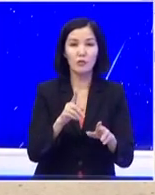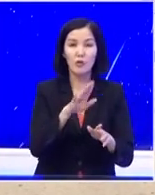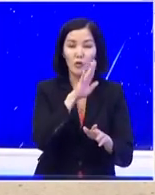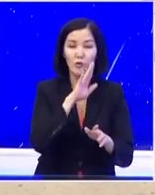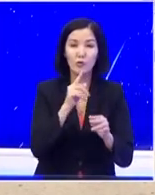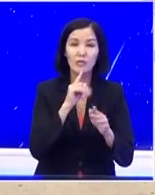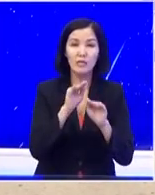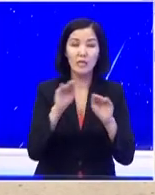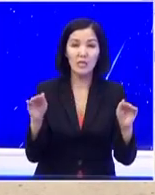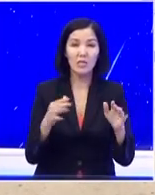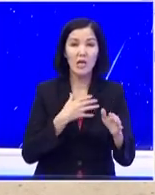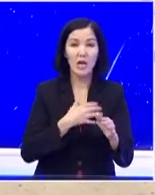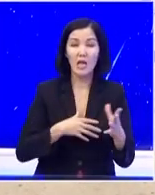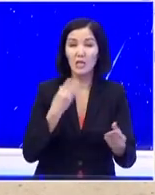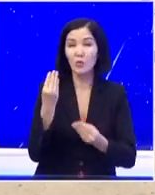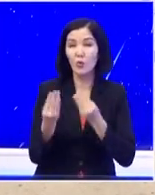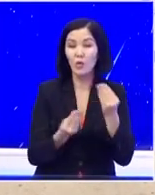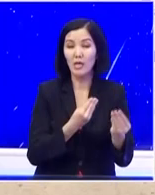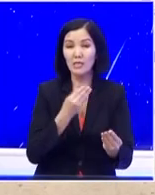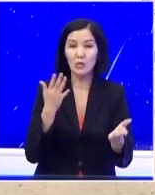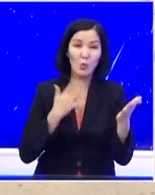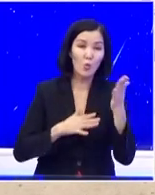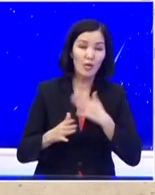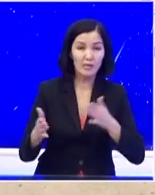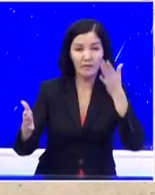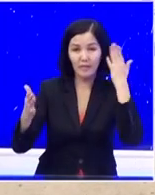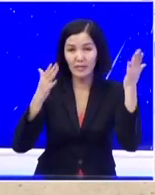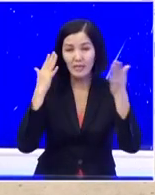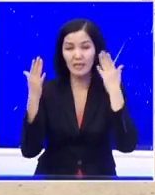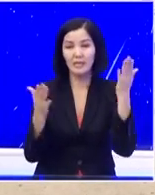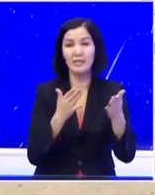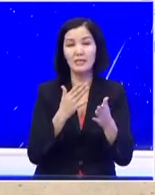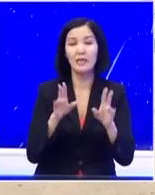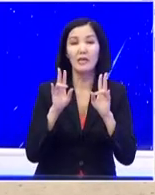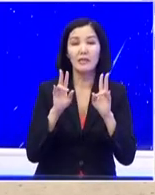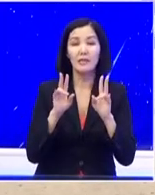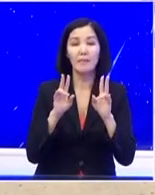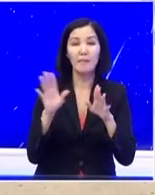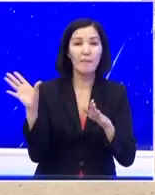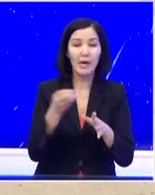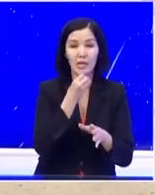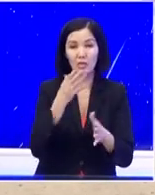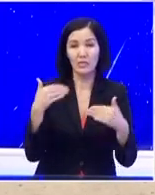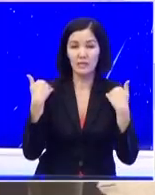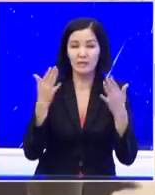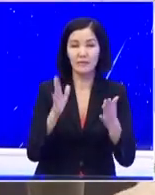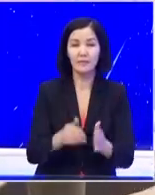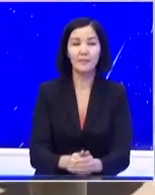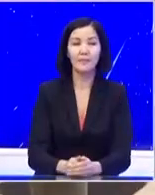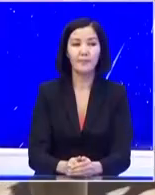болсын, алаңсыз ойнасын, қуансын. Тек қана осы балаларымызға барлық жақсылығымызды